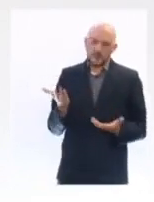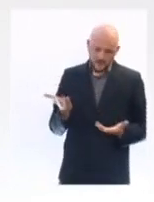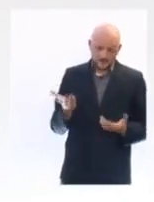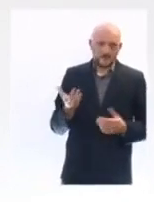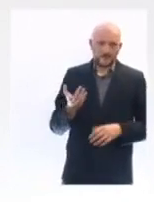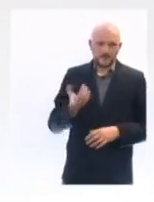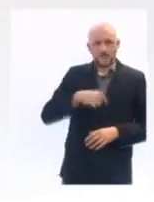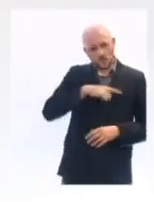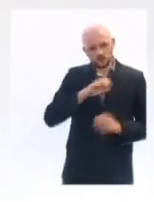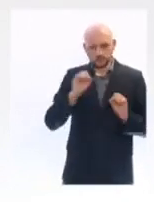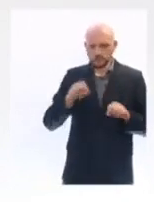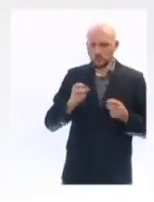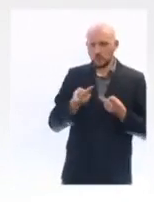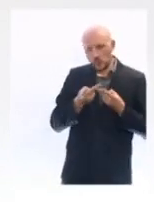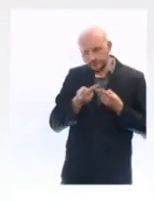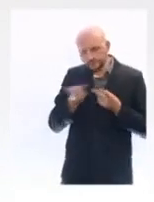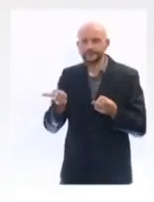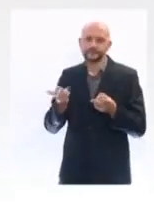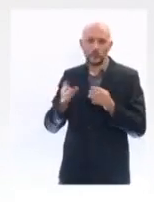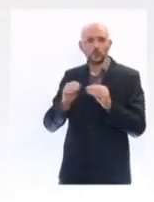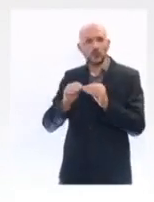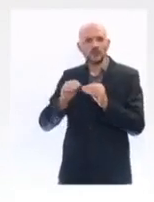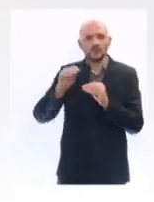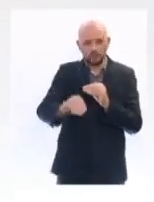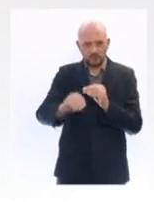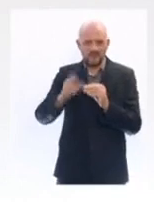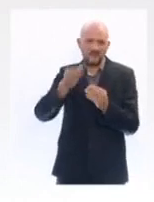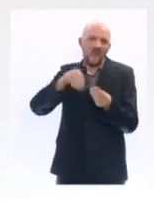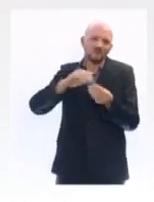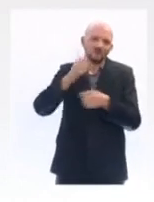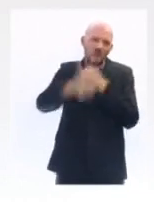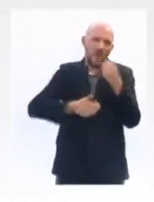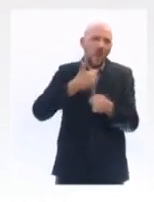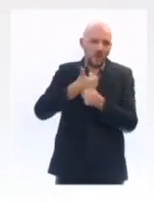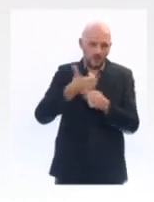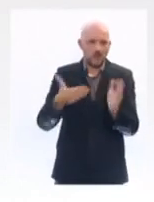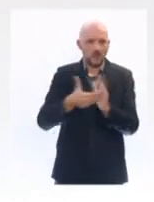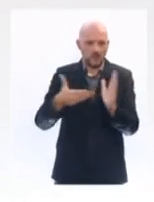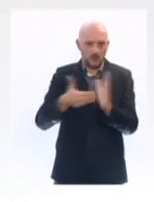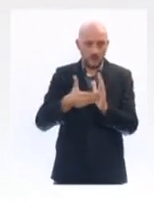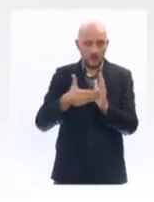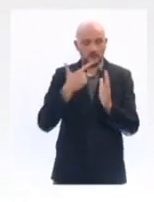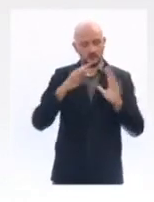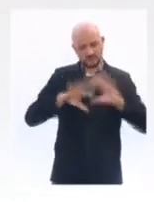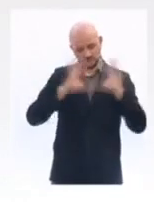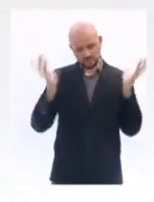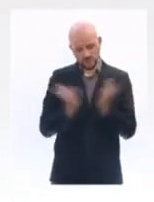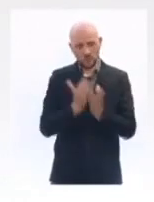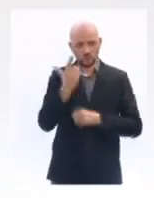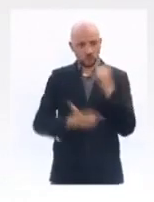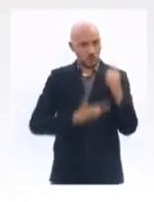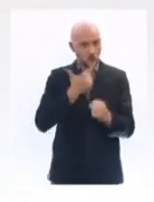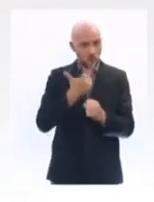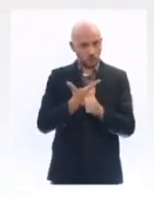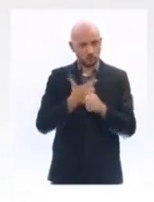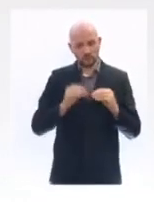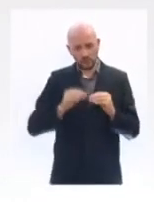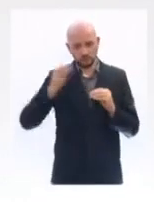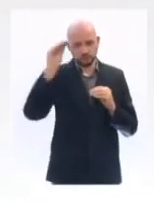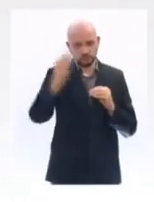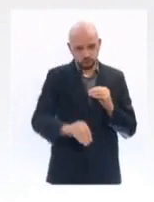mars 2021 pourra, après examen par la banque, attendre 2022 avant de commencer